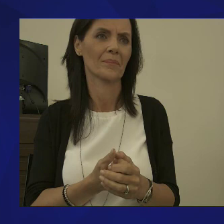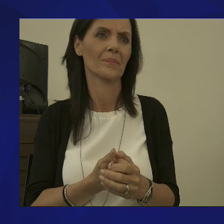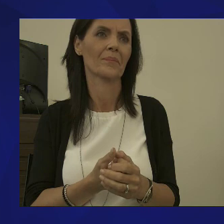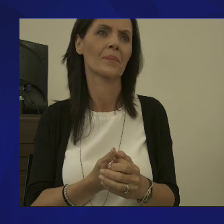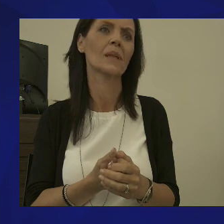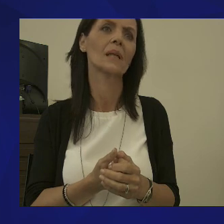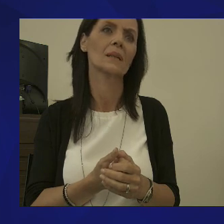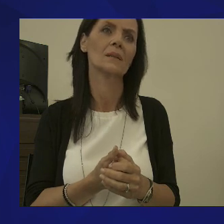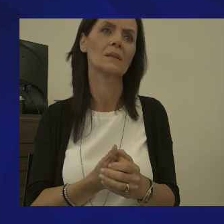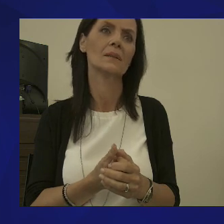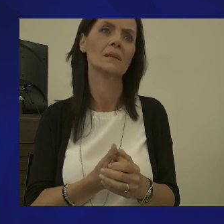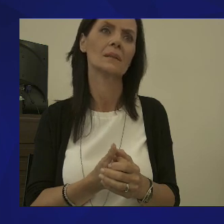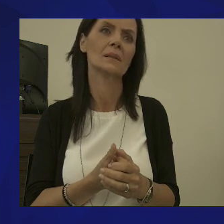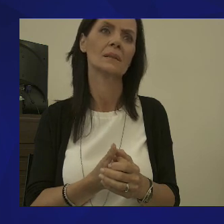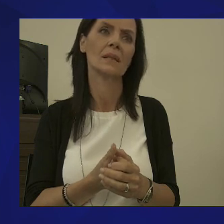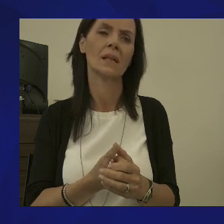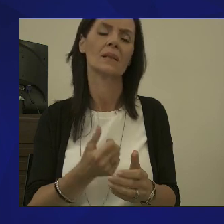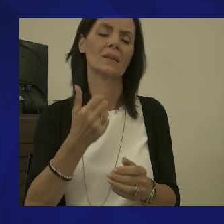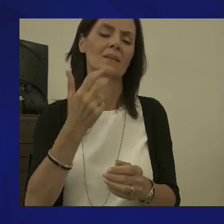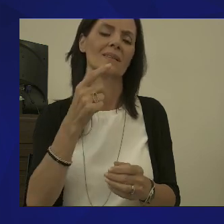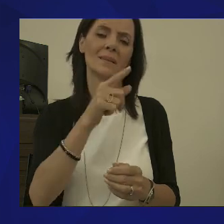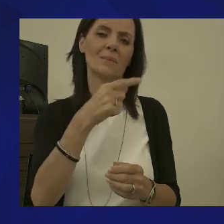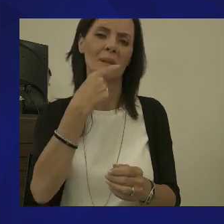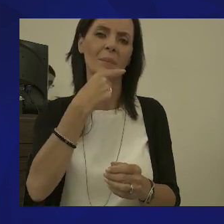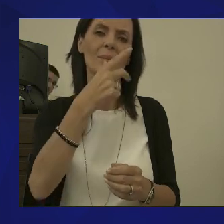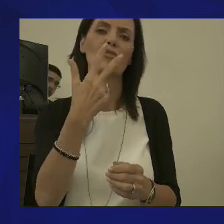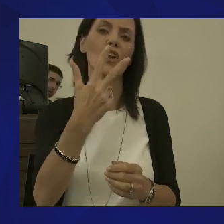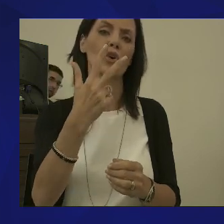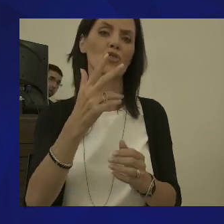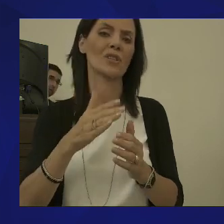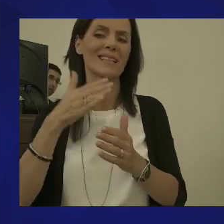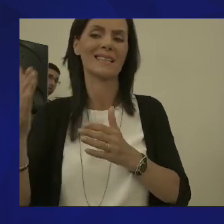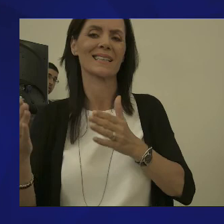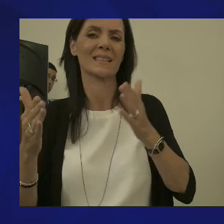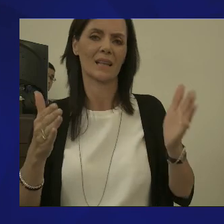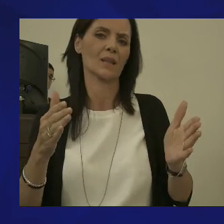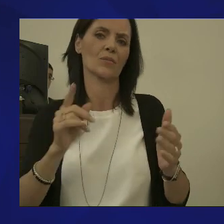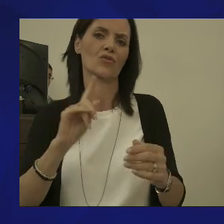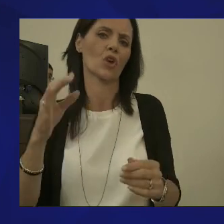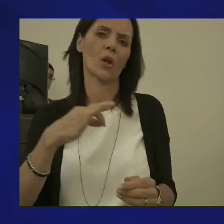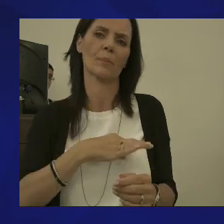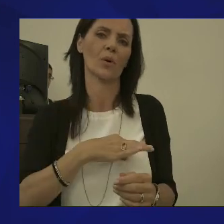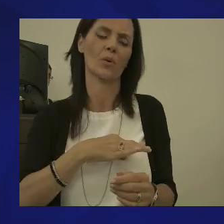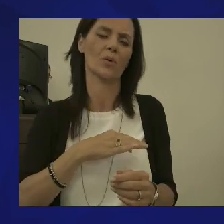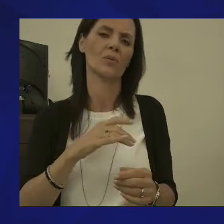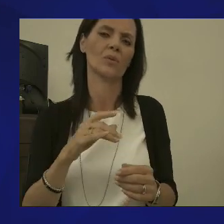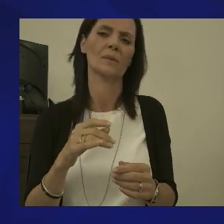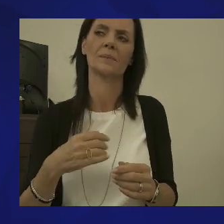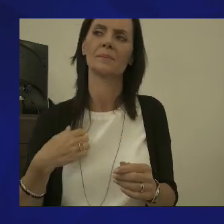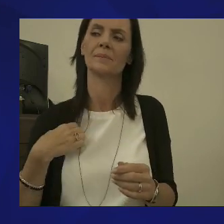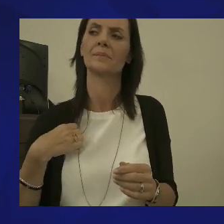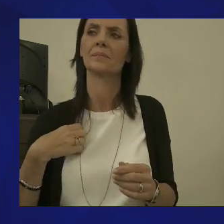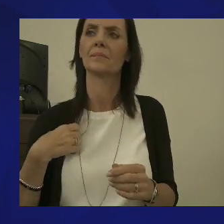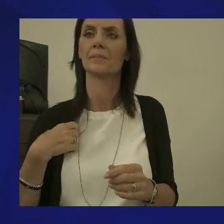או צד, או שאתה לצד הדרומי? זה בעצם שלושה צדדים, כי את הצד הרביעי הבטיחו שהם לא ייפגעו ואני נוטה להאמין. הצד הרביעי זה פונה לבניין